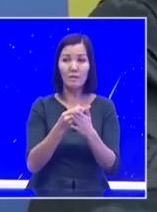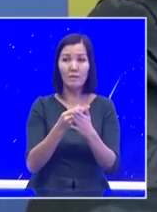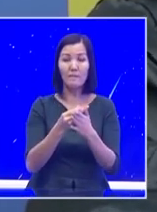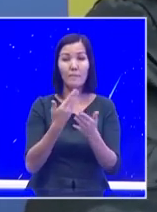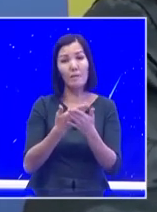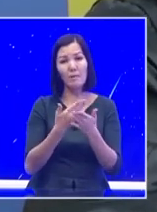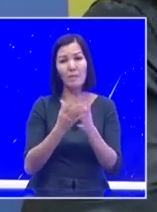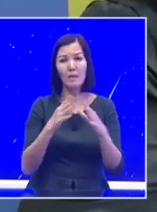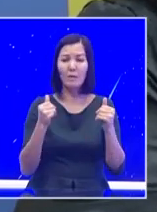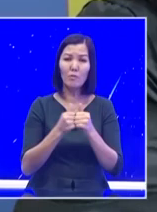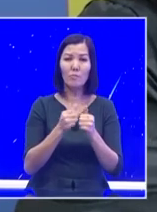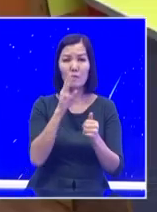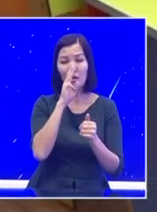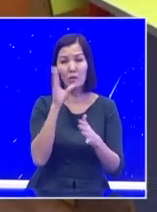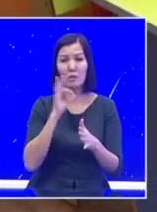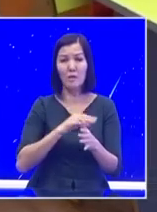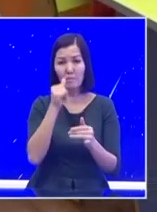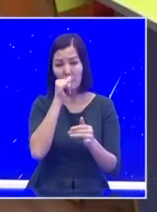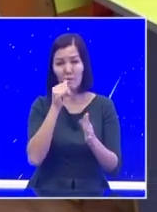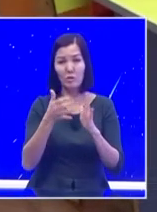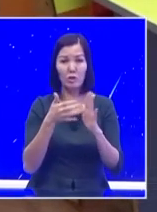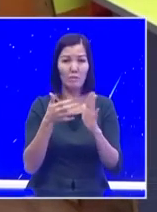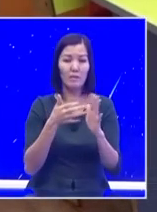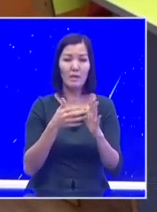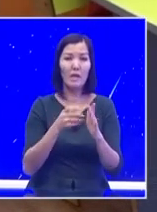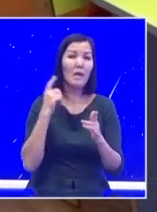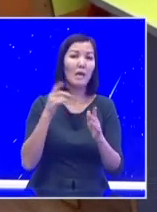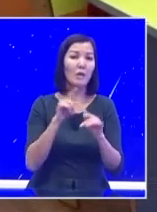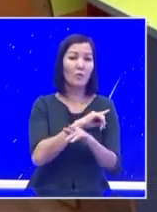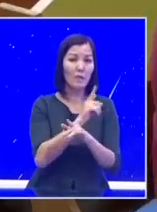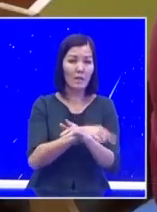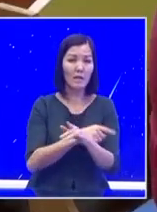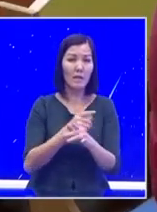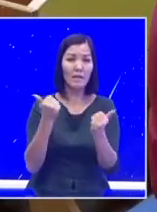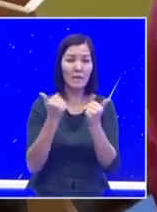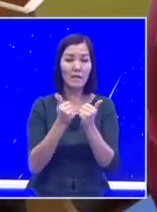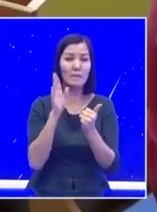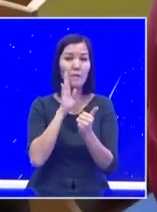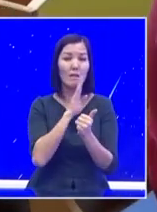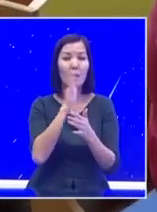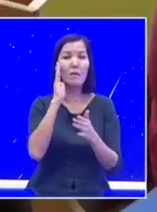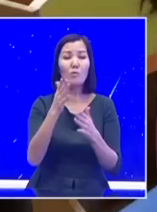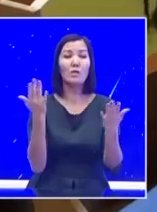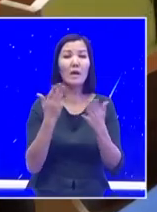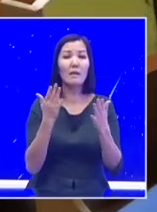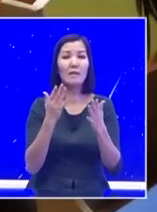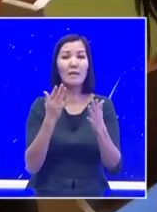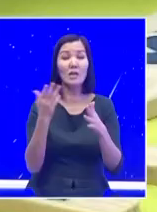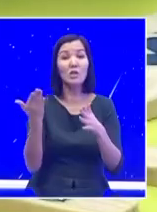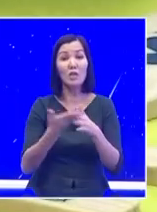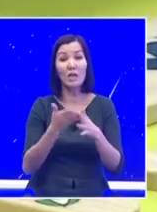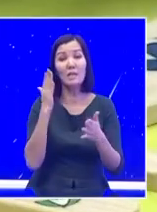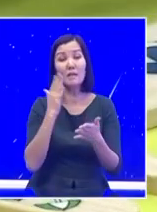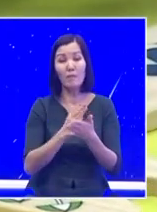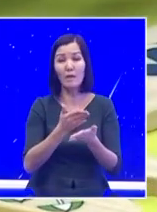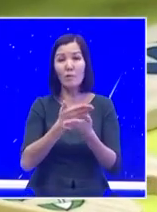кейбір ата-аналар көтере алмайды мысалы. Ел экономикасы нығайып келеді. Егіз балалы аналардың да болашақта қандай да бір жеңілдіктер бола ма деген үміті